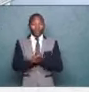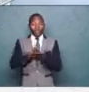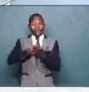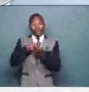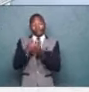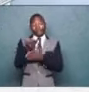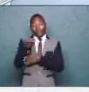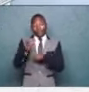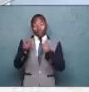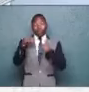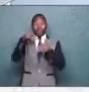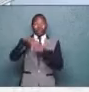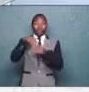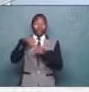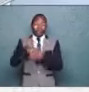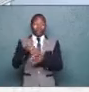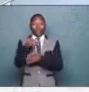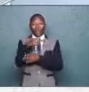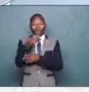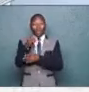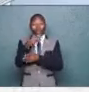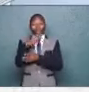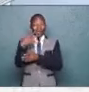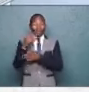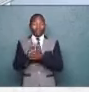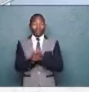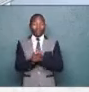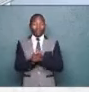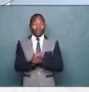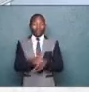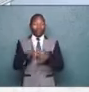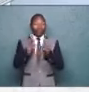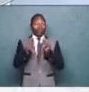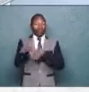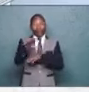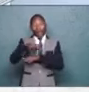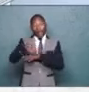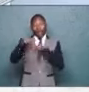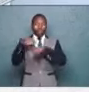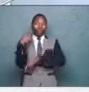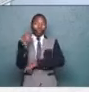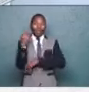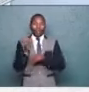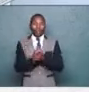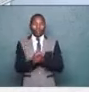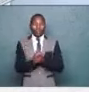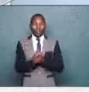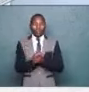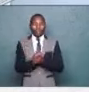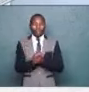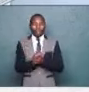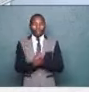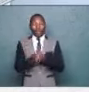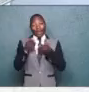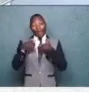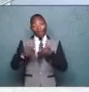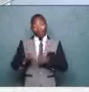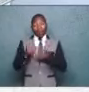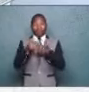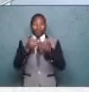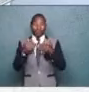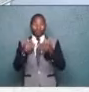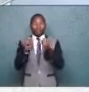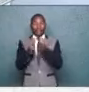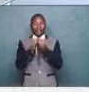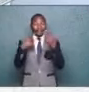Kotero pokonzekera chisankho cha 2025 nzika iliyonse ya dziko la Malawi imene inabadwa pasanafike